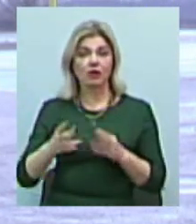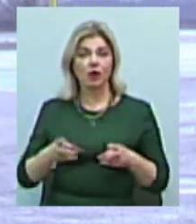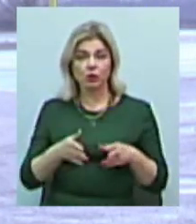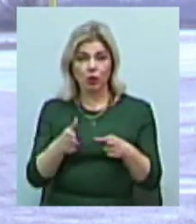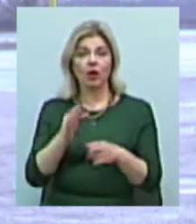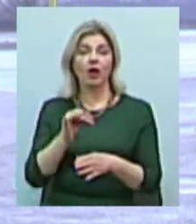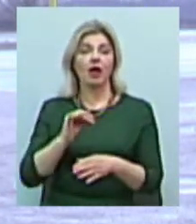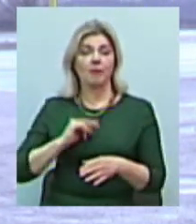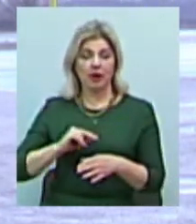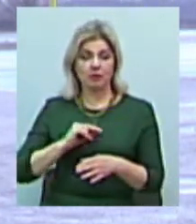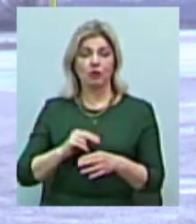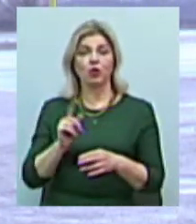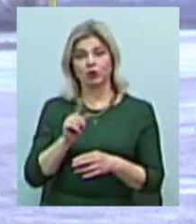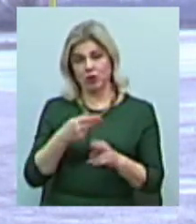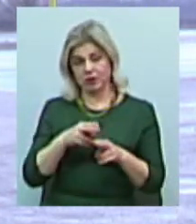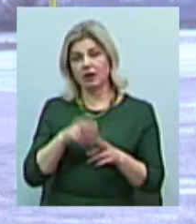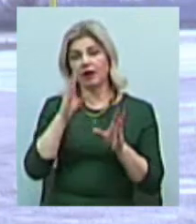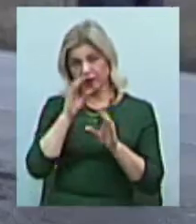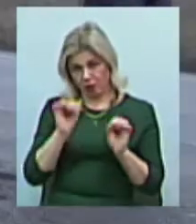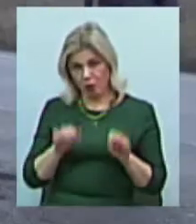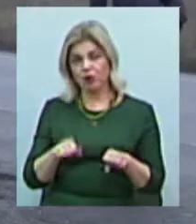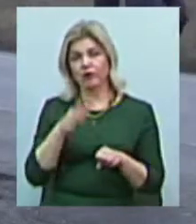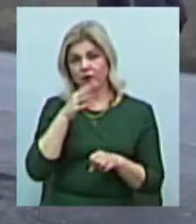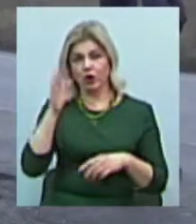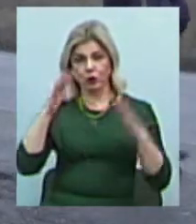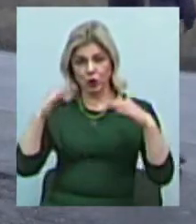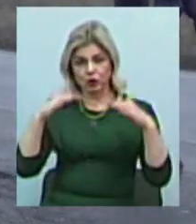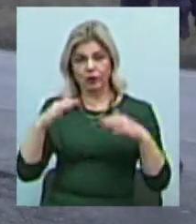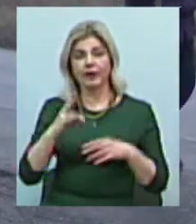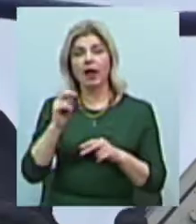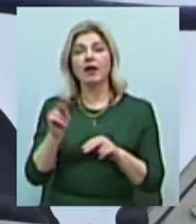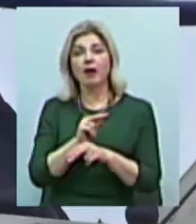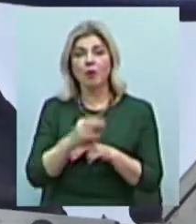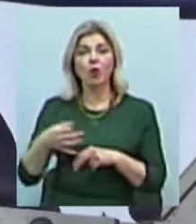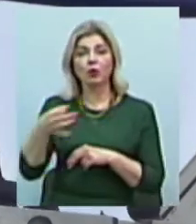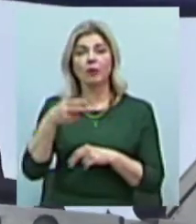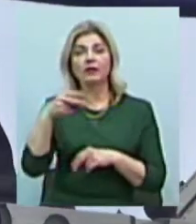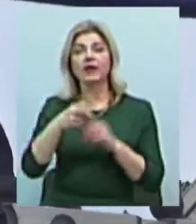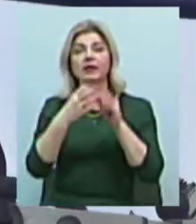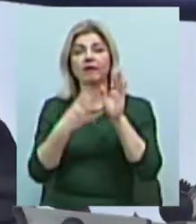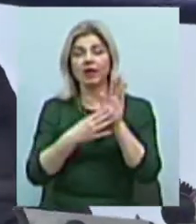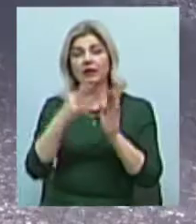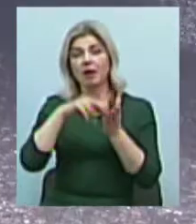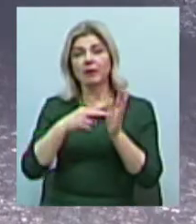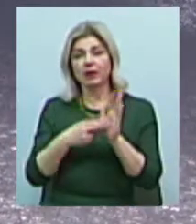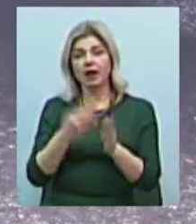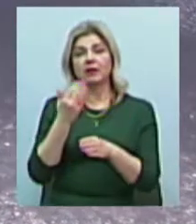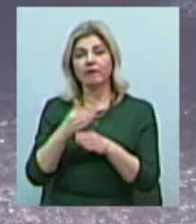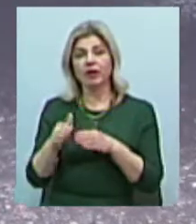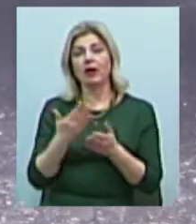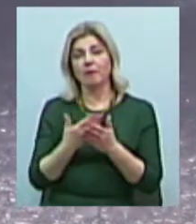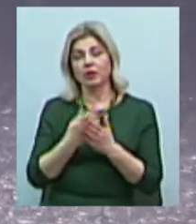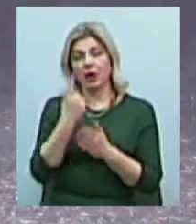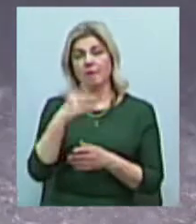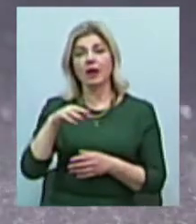катки, то це допустимо під час дощу. На ремонт доріг області у 2019 році планується виділити з держбюджету майже